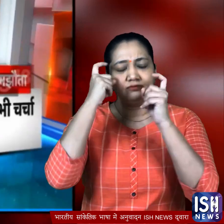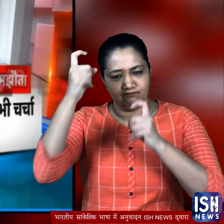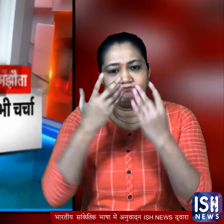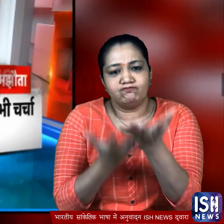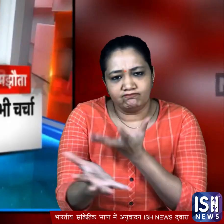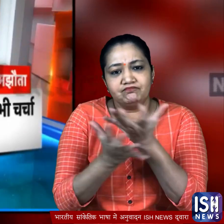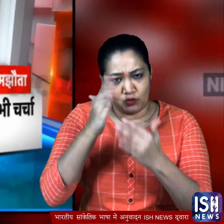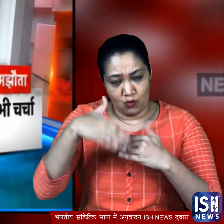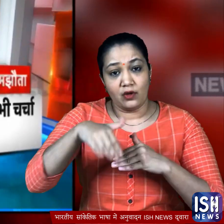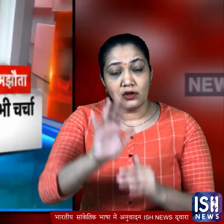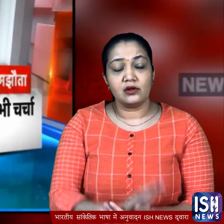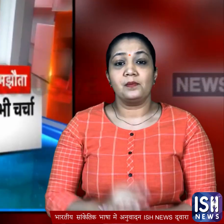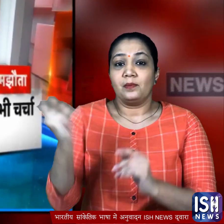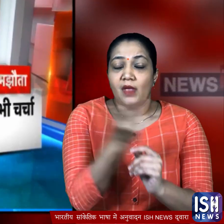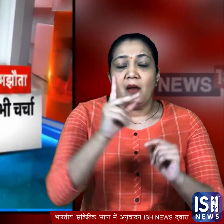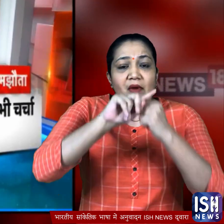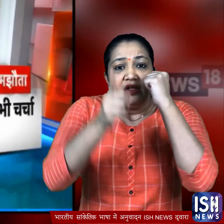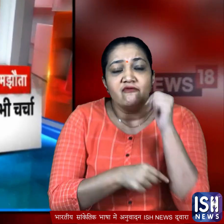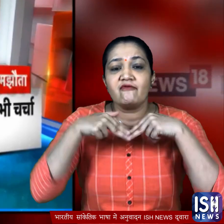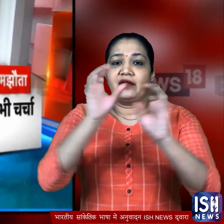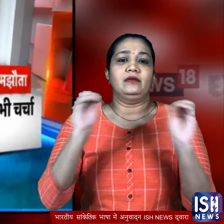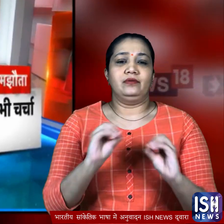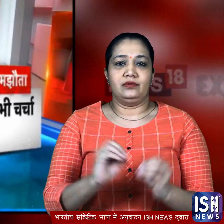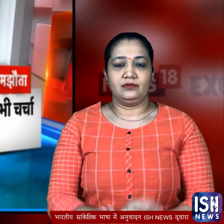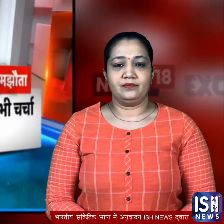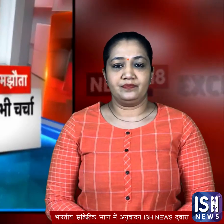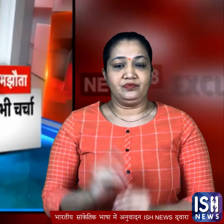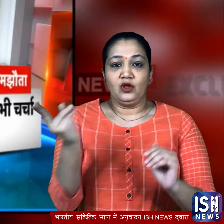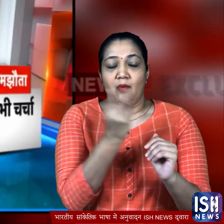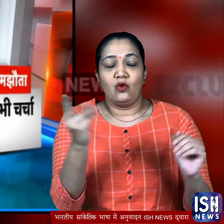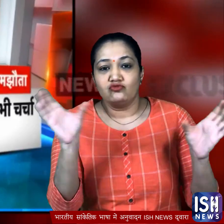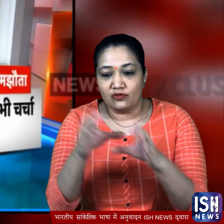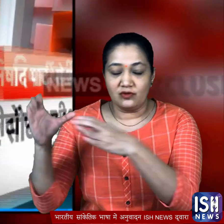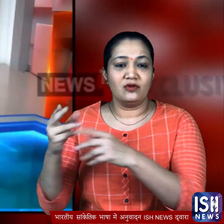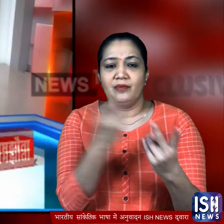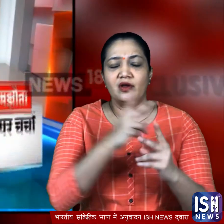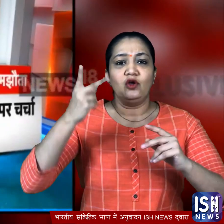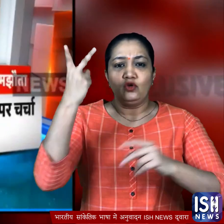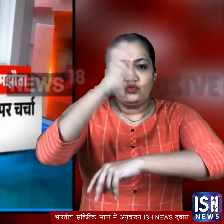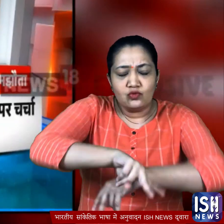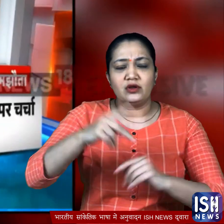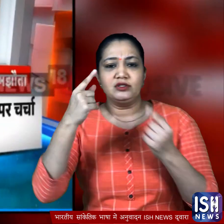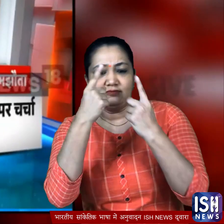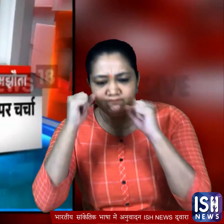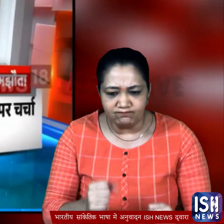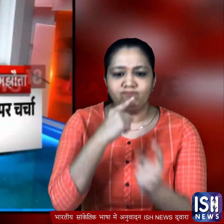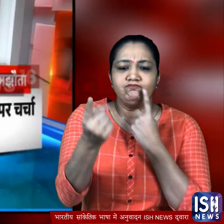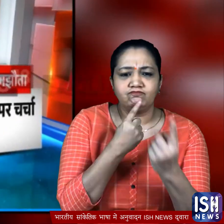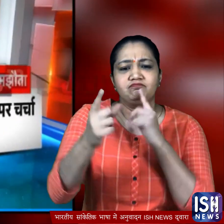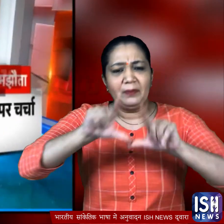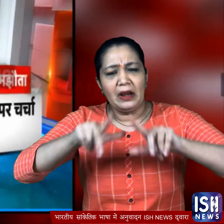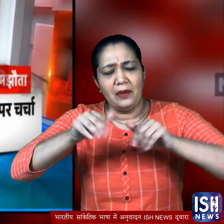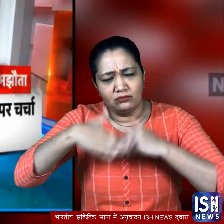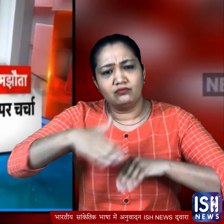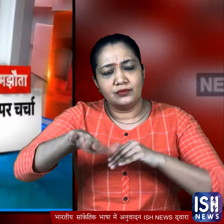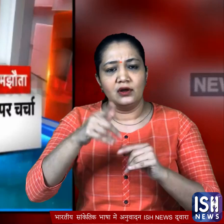अभी चर्चाओं का दौर जारी है, लेकिन दोनों पार्टियां अंतिम नतीजे पर नहीं पहुंची हैं। दोनों पार्टियों के नेताओं के बीच 2 दिन से सीटों के बंटवारे